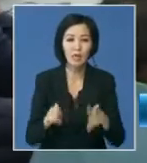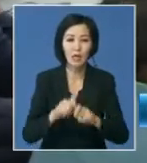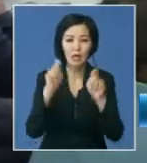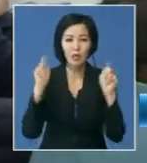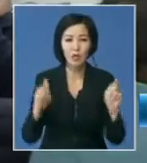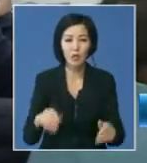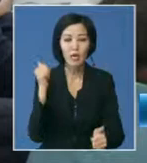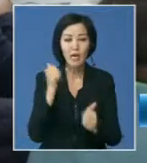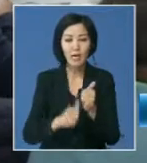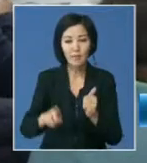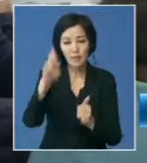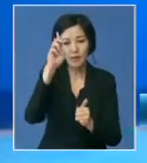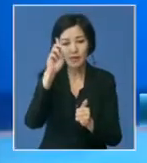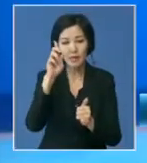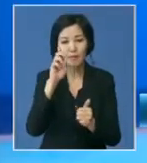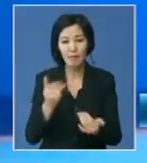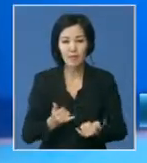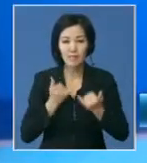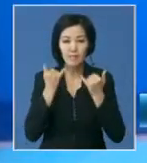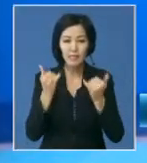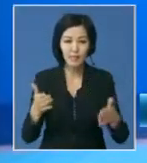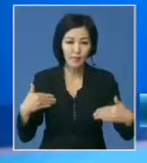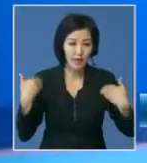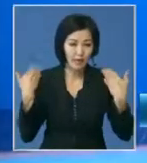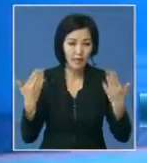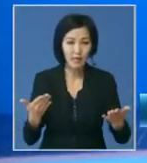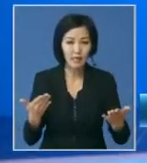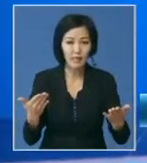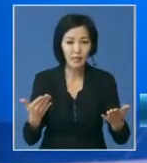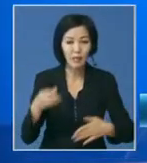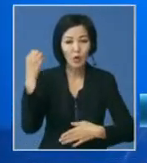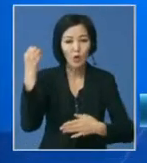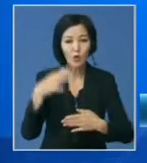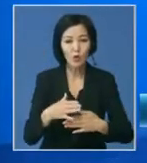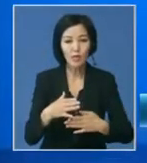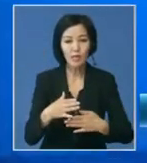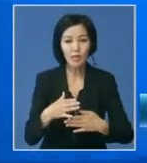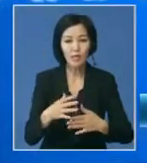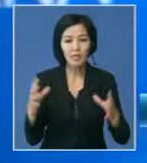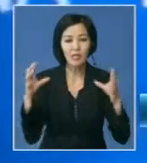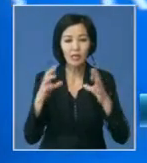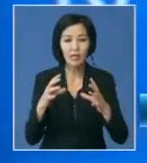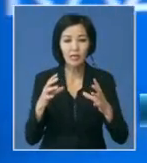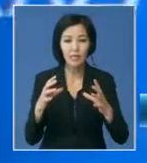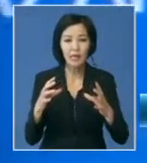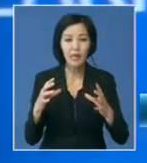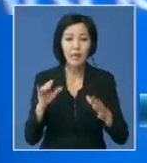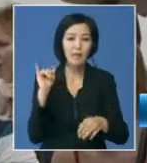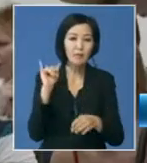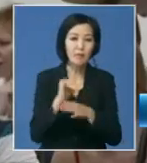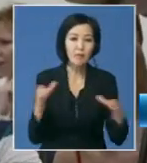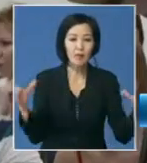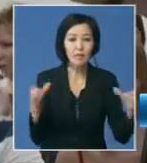Әр мемлекет басшысын әспеттей күтіп, қарсалған соң көрменің орталық экспозициясы шарда елбасы меймандарды көрме төріне